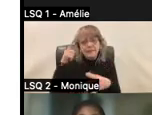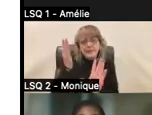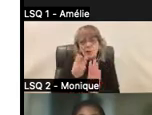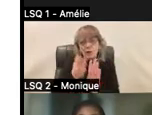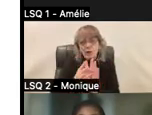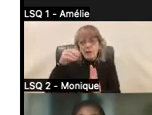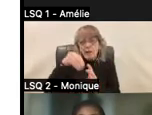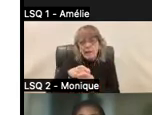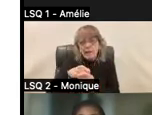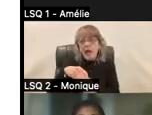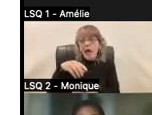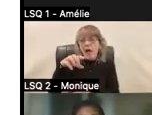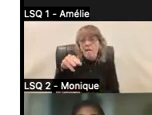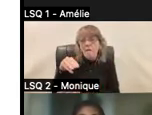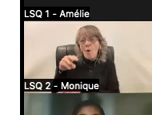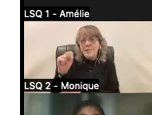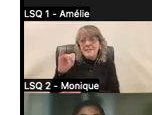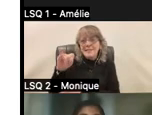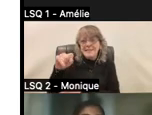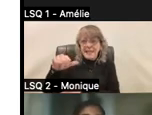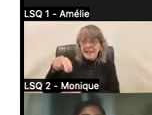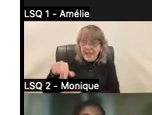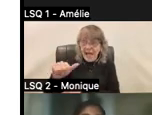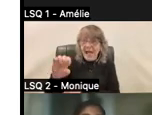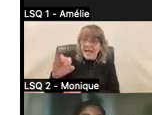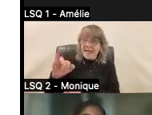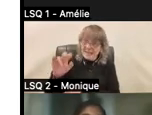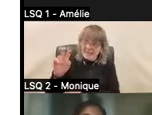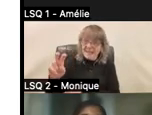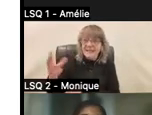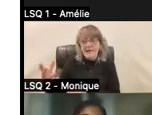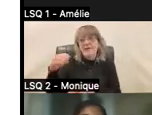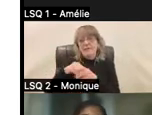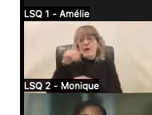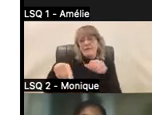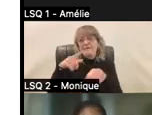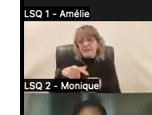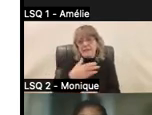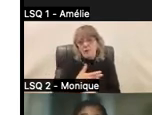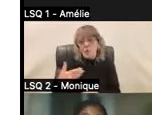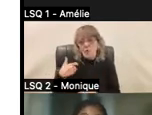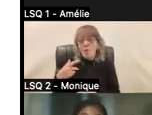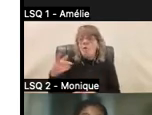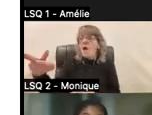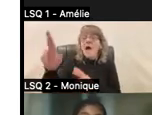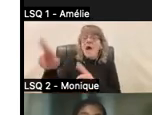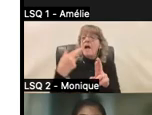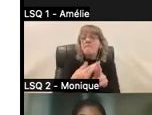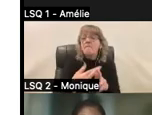Mount Sinai, professeur adjoint du département de psychiatrie de l'Université de Toronto. Elle a répondu